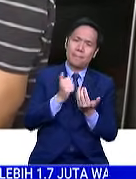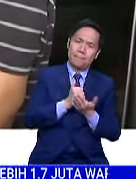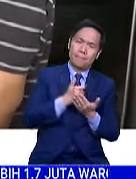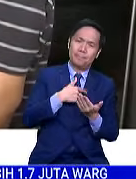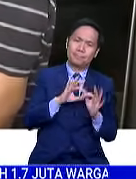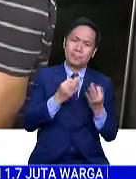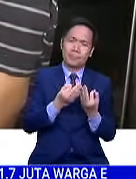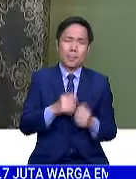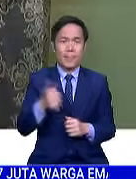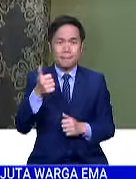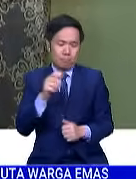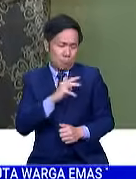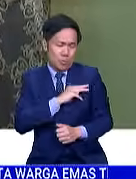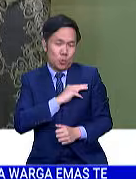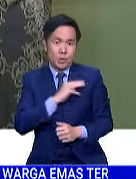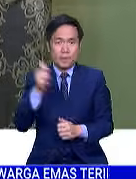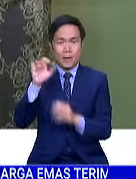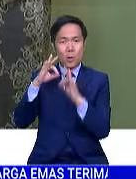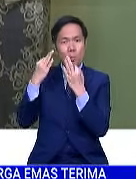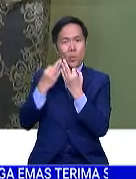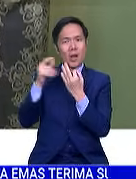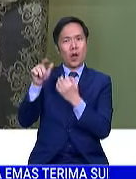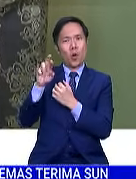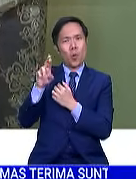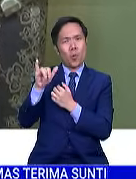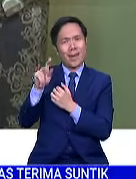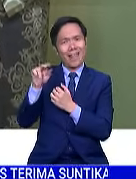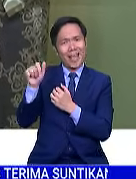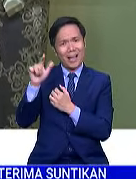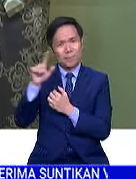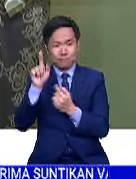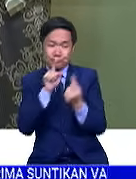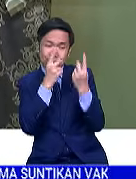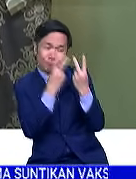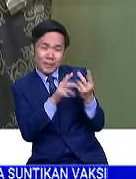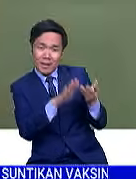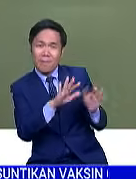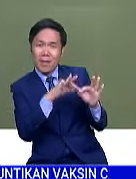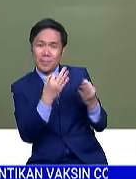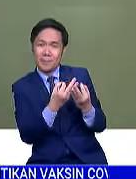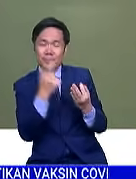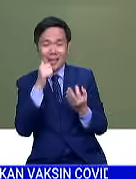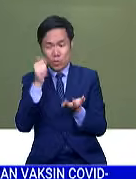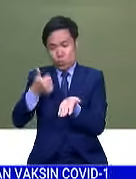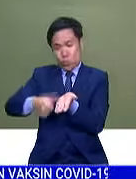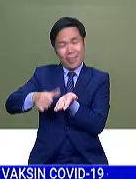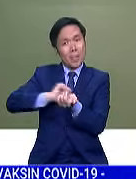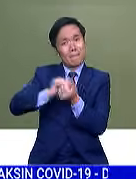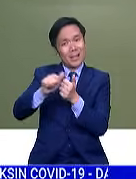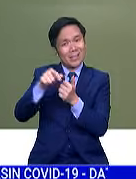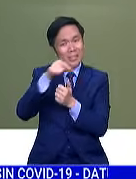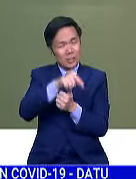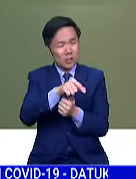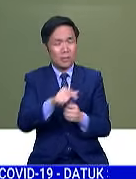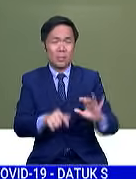Menteri Pembangunan Wanita, Keluarga dan Masyarakat Datuk Seri Rina Harun yang mengunjungi keluarga itu memaklumkan surat kelulusan bantuan